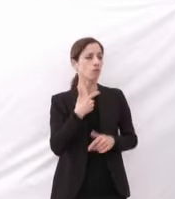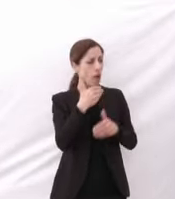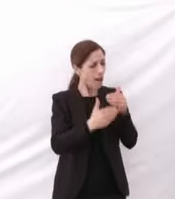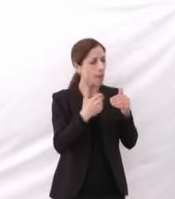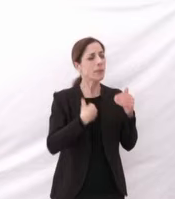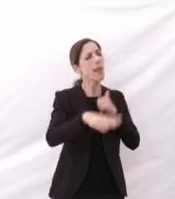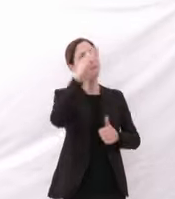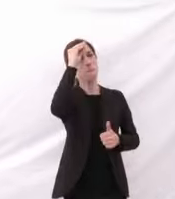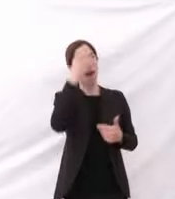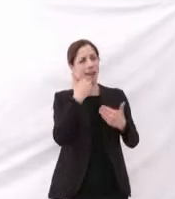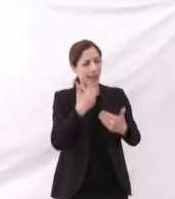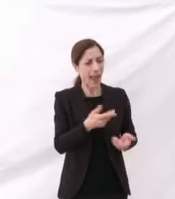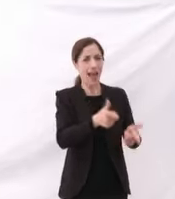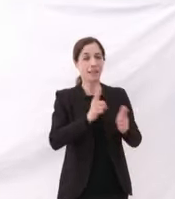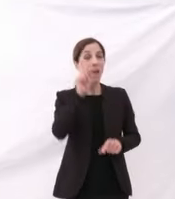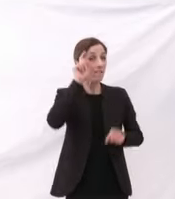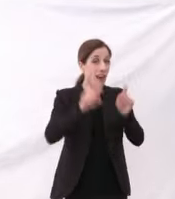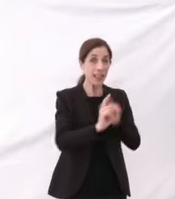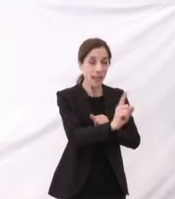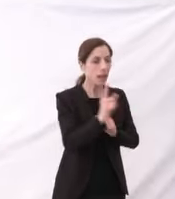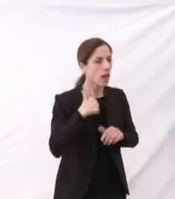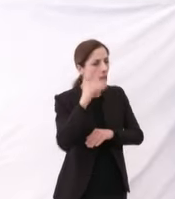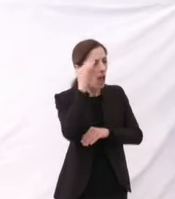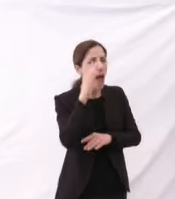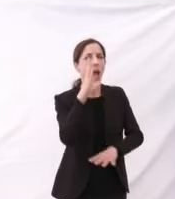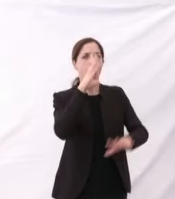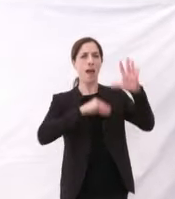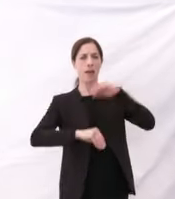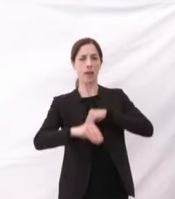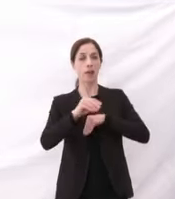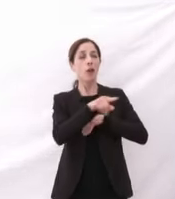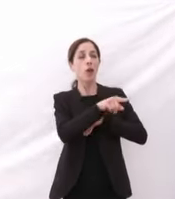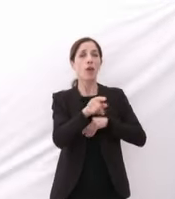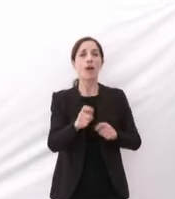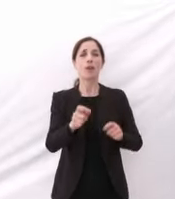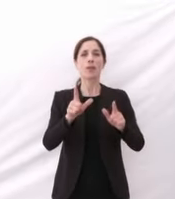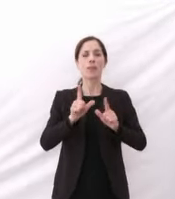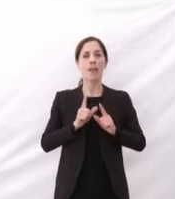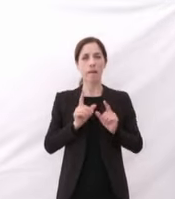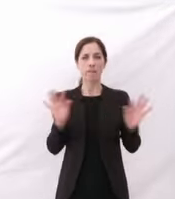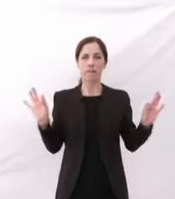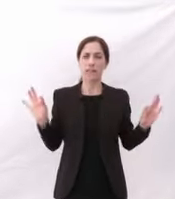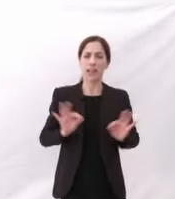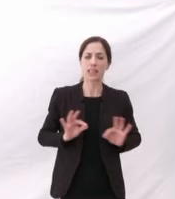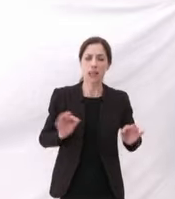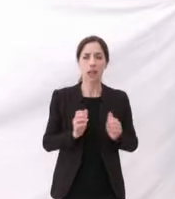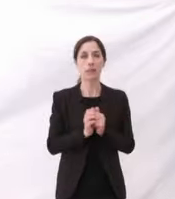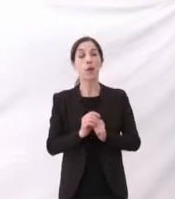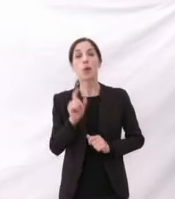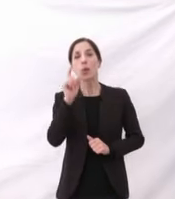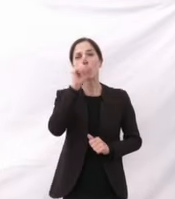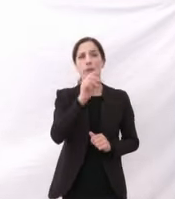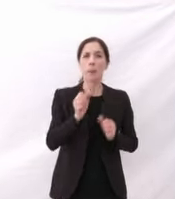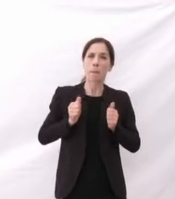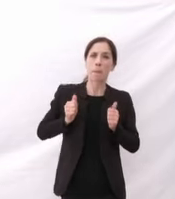fatiche. Loro sono portatori di una freschezza, di una curiosità, di una passione.